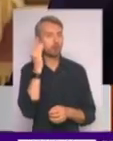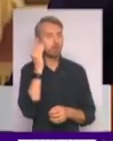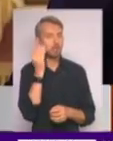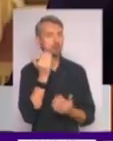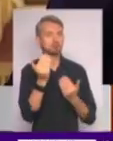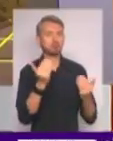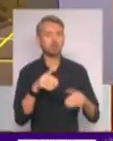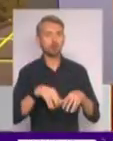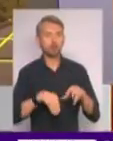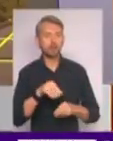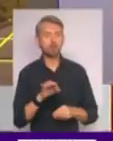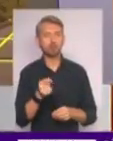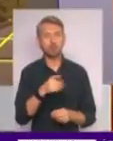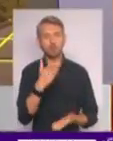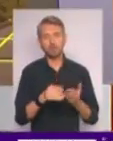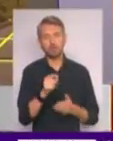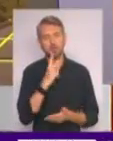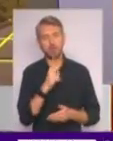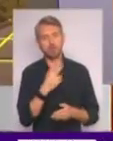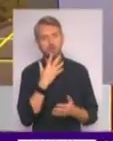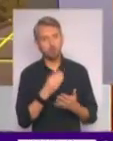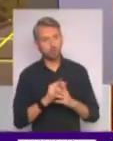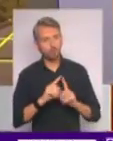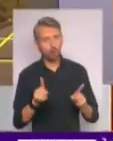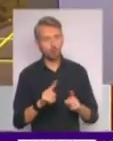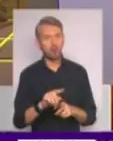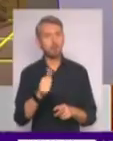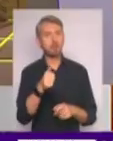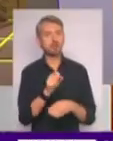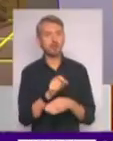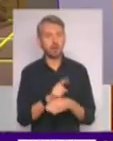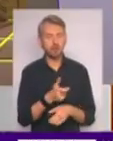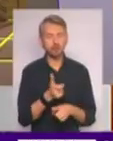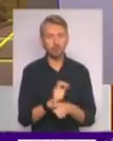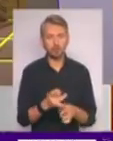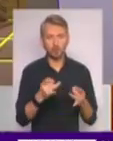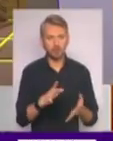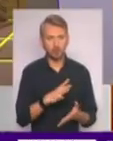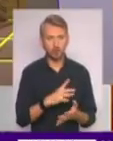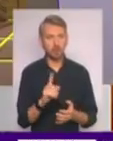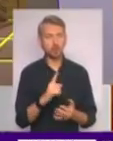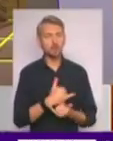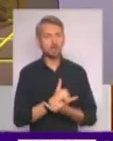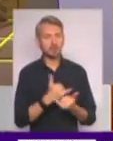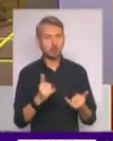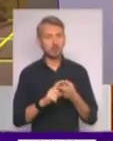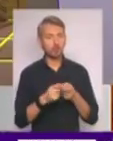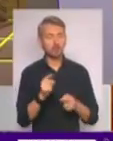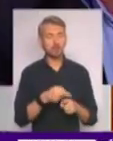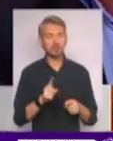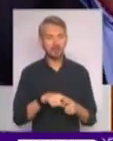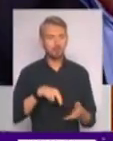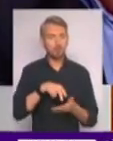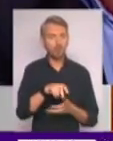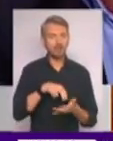що, можливо, вони бачать це по-своєму, тому що перша задача, вона доволі така була проста. Щоб забезпечити, в зв'язку з тим, що це прохідна зона,